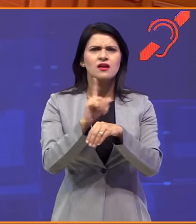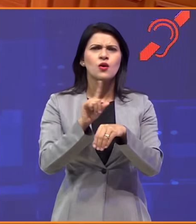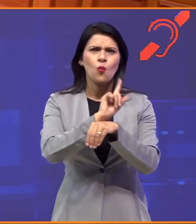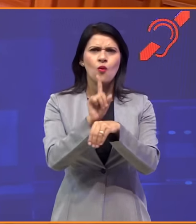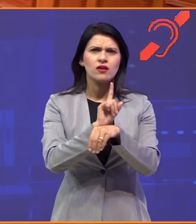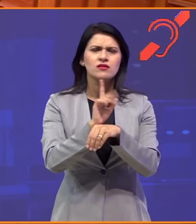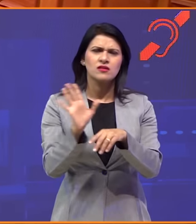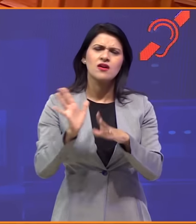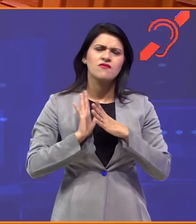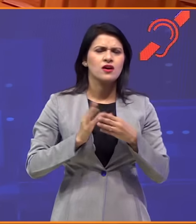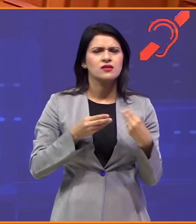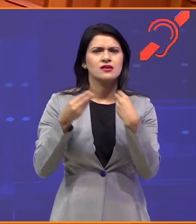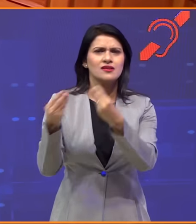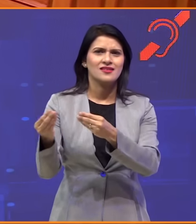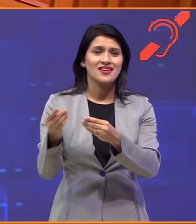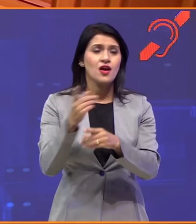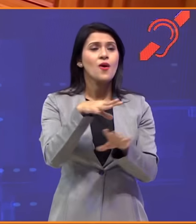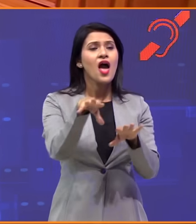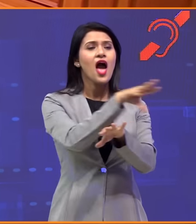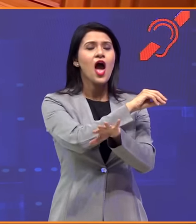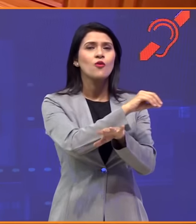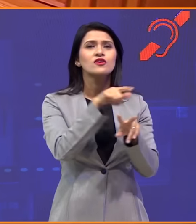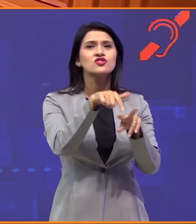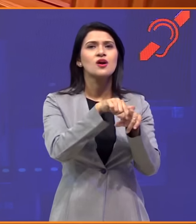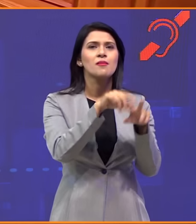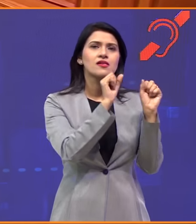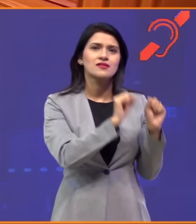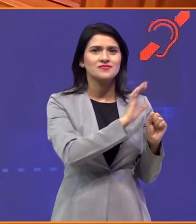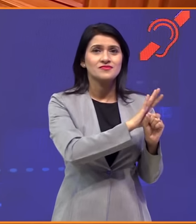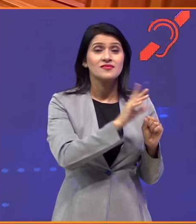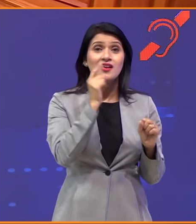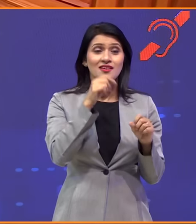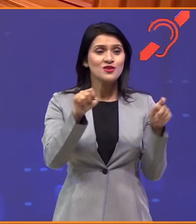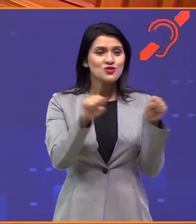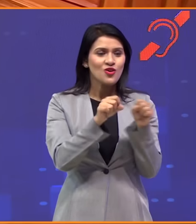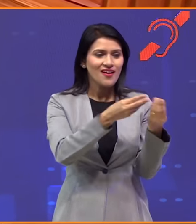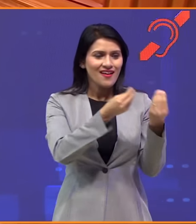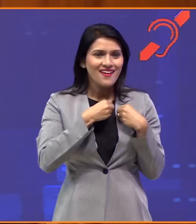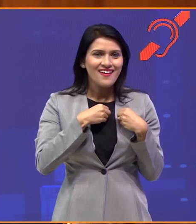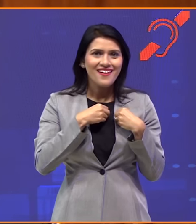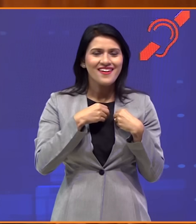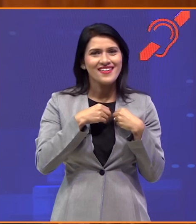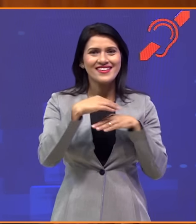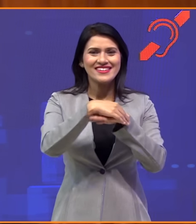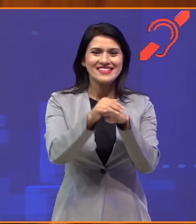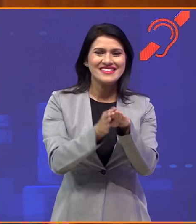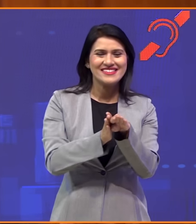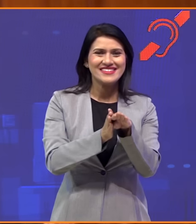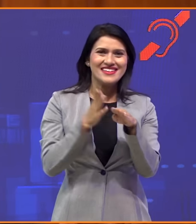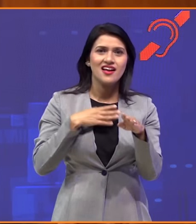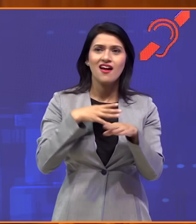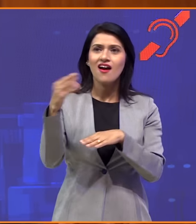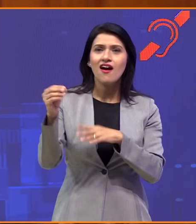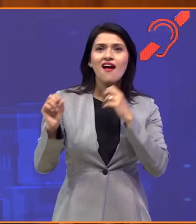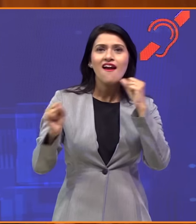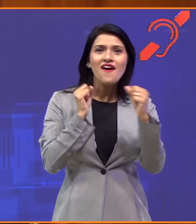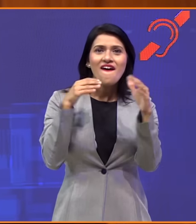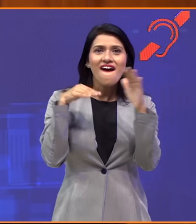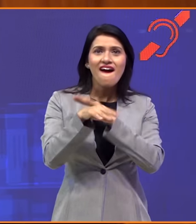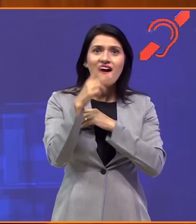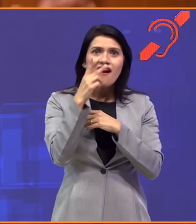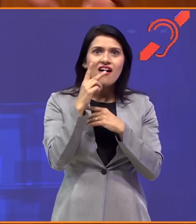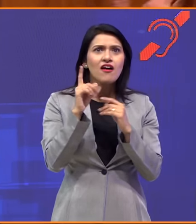वो बाहर रहा वो कुछ काम कर रहा था उधर उसका जूता उधार में लेकर के मैं अंदर गया था पहली बार मैंने अ डिस्क थक देखा था